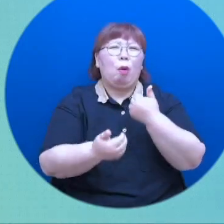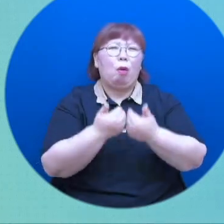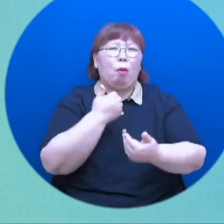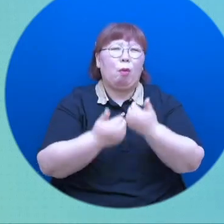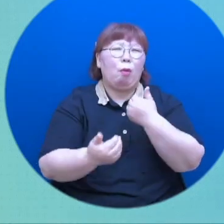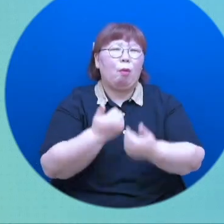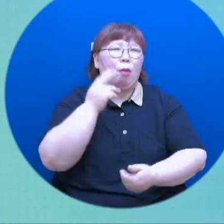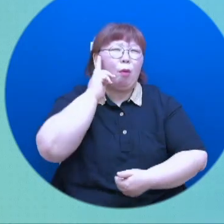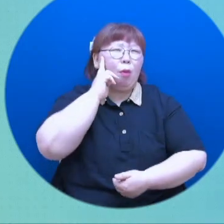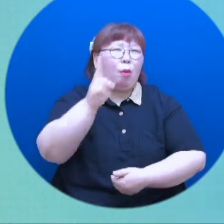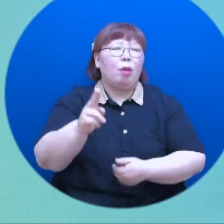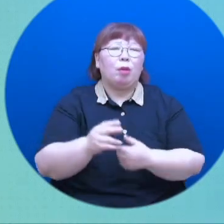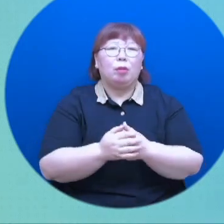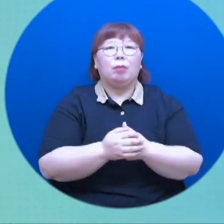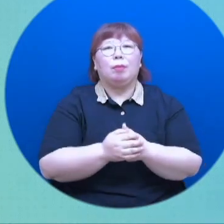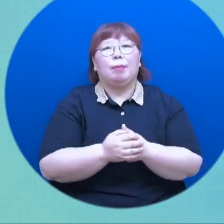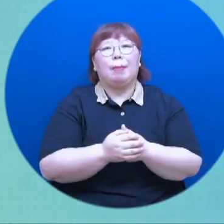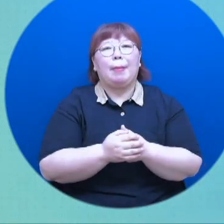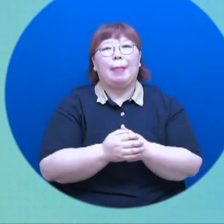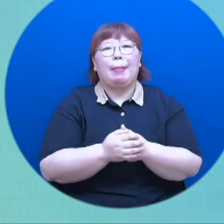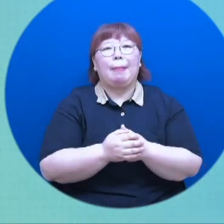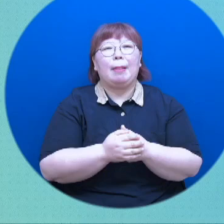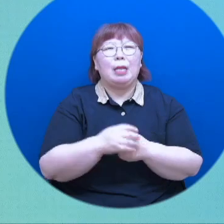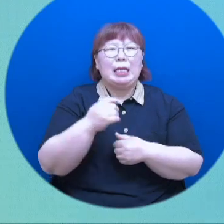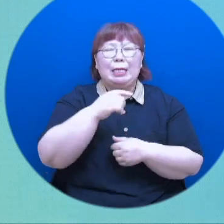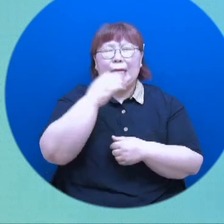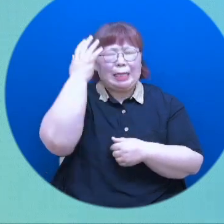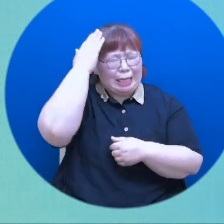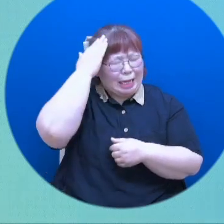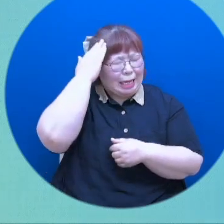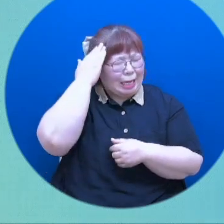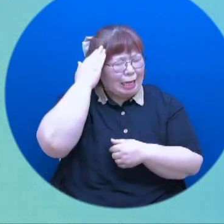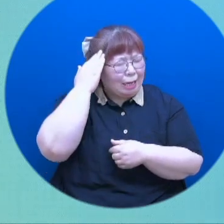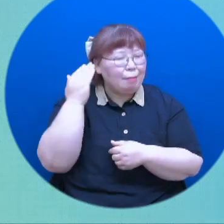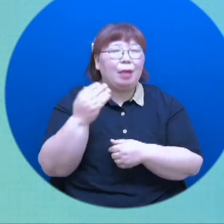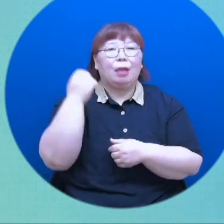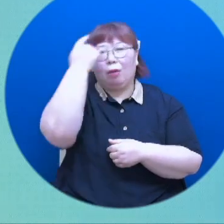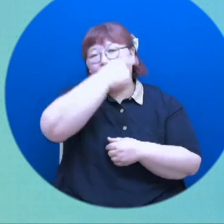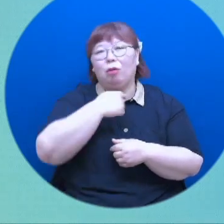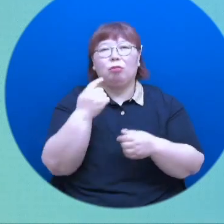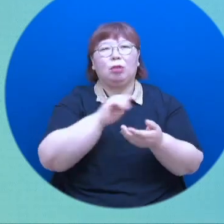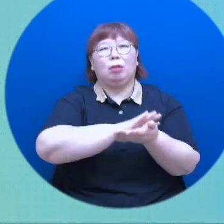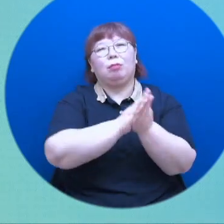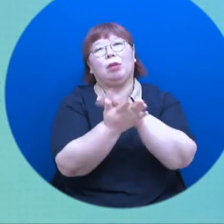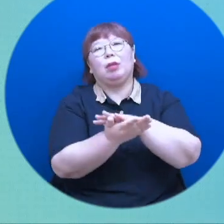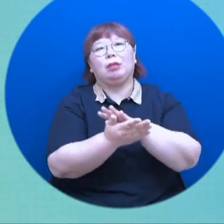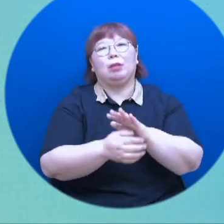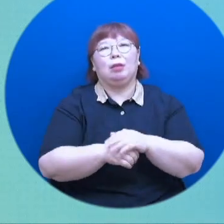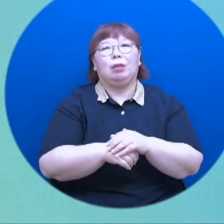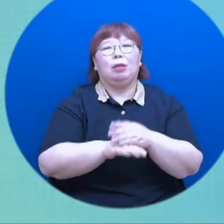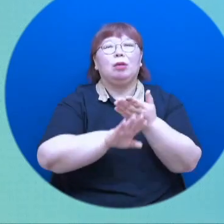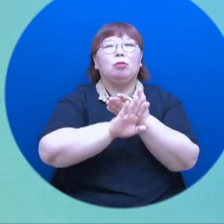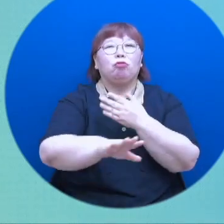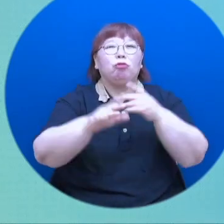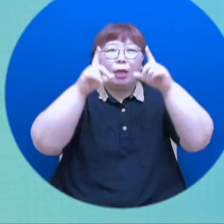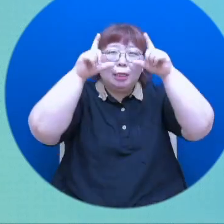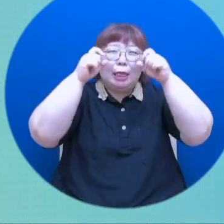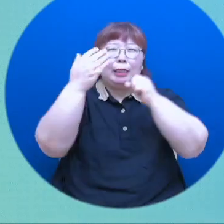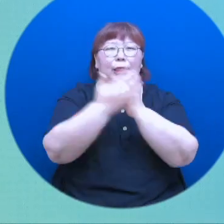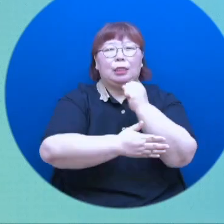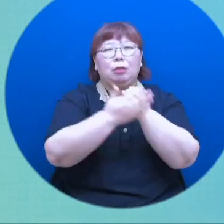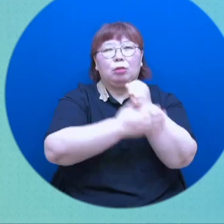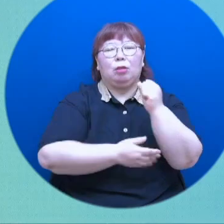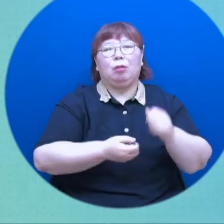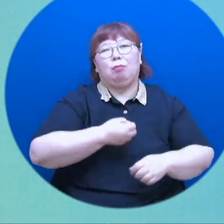완전히 얼굴이 썩어버렸어요. 새까맣게 타버린 거예요. 그래야 사진을 찍어가지고